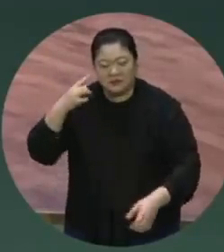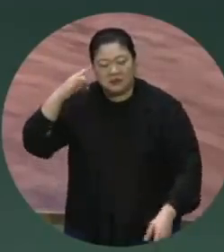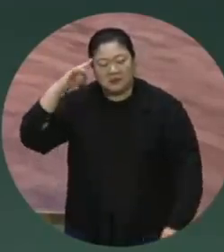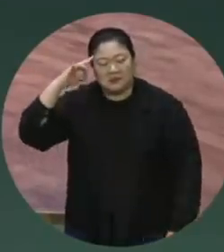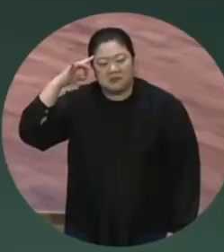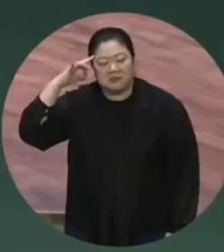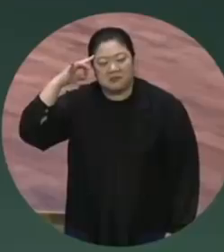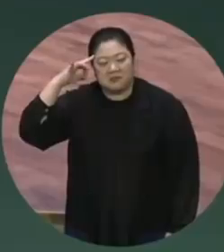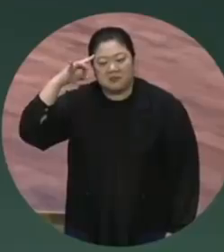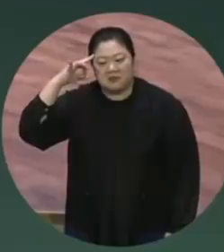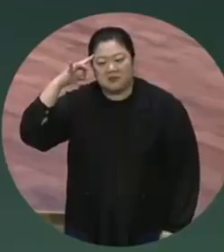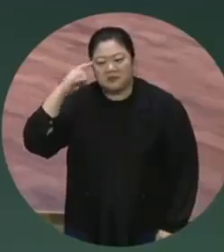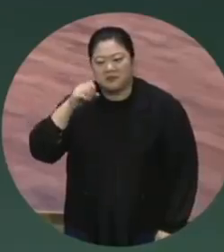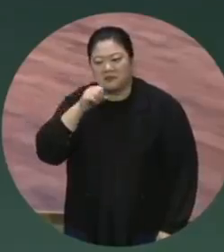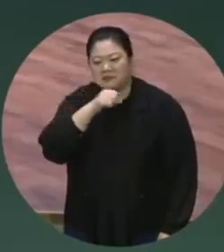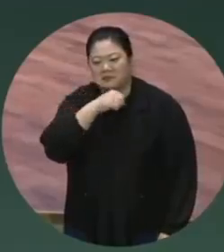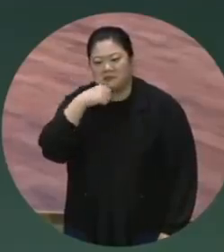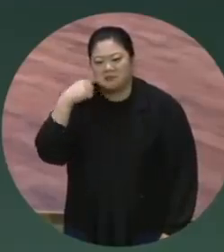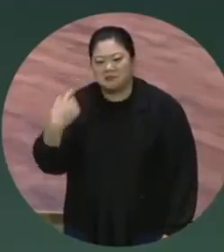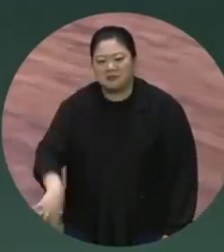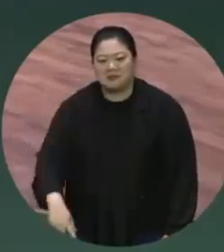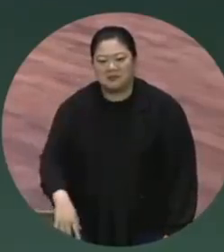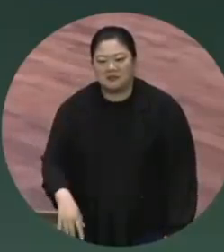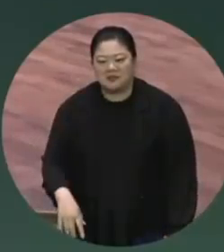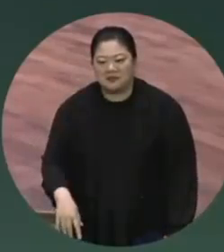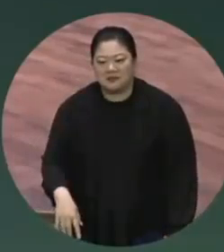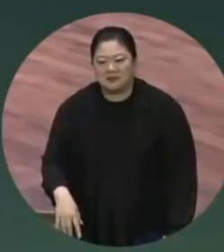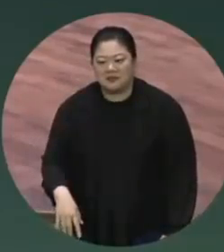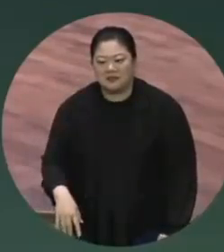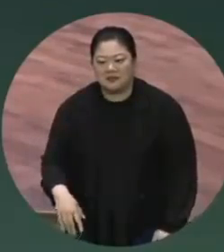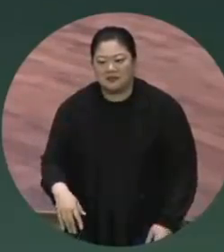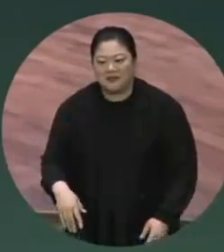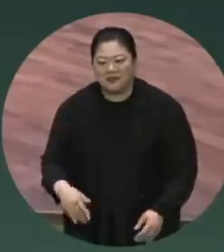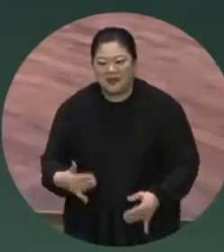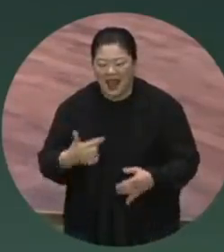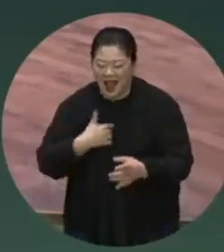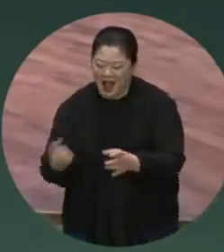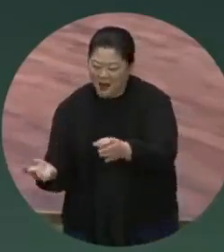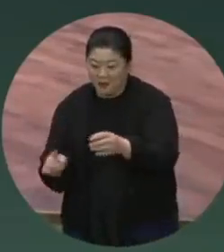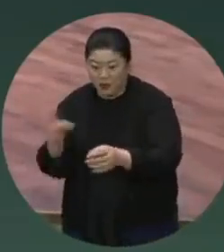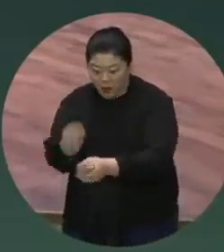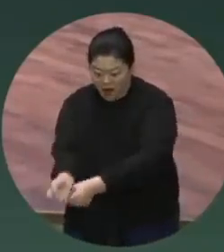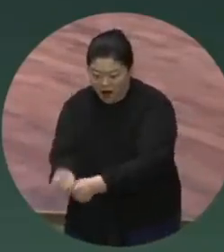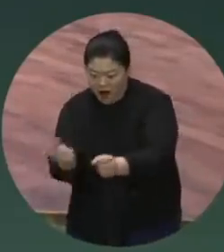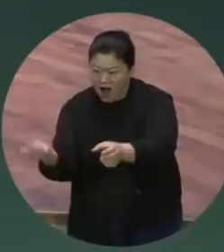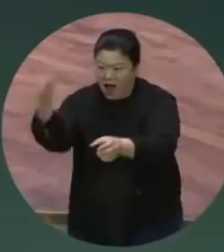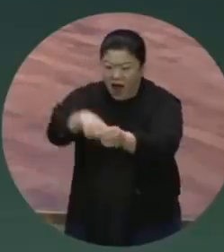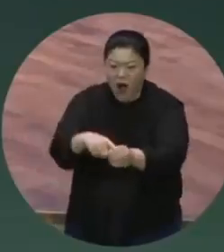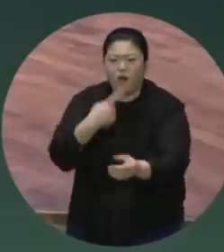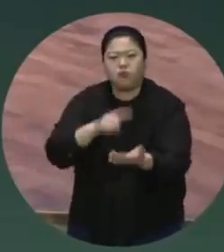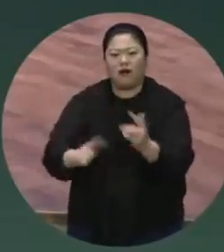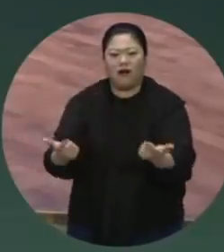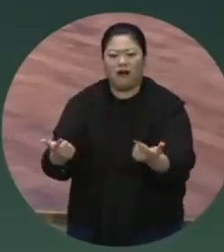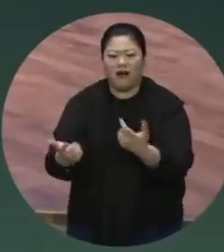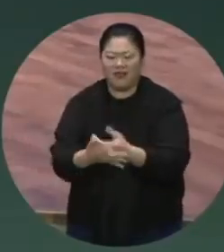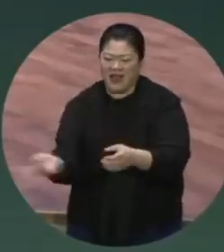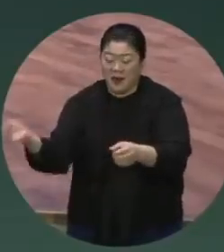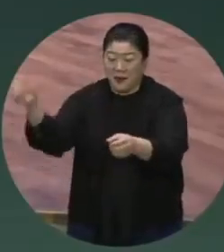쓸쓸했어요. 그리고 혼자 홀인원을 하고 너무 혼자 좋은데 아무도 축하해 줄 사람이 없으니까 근데 혼자